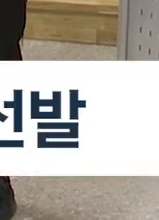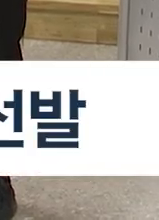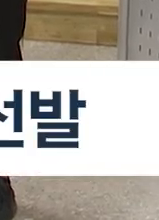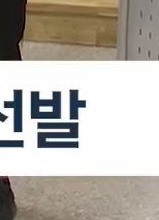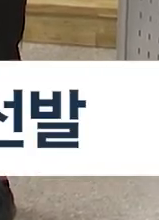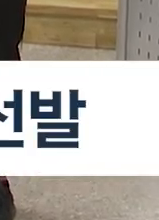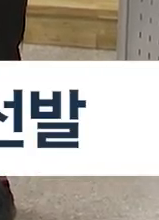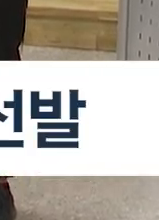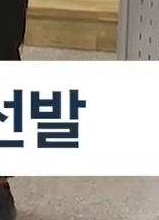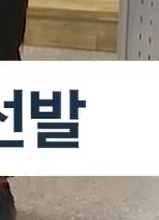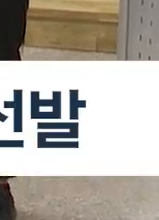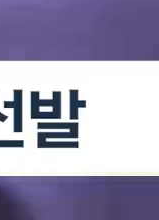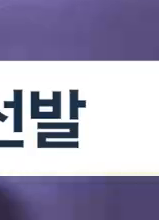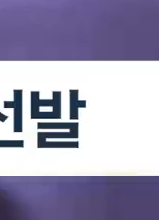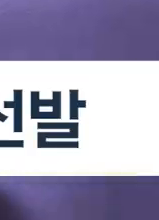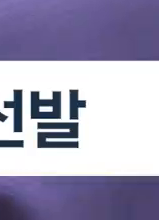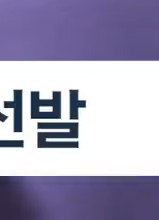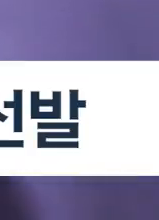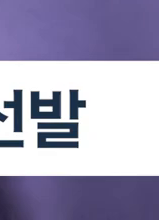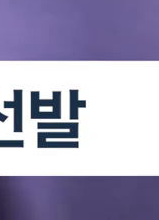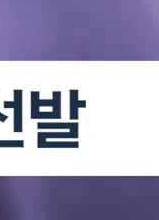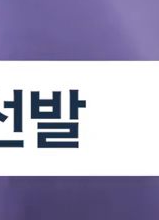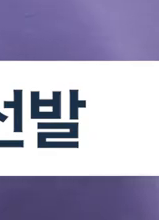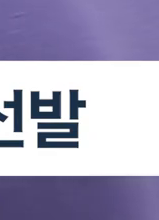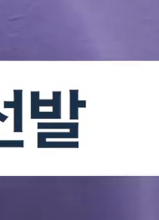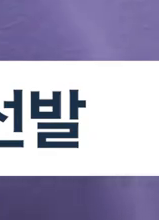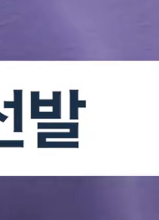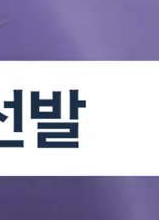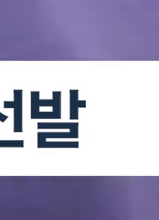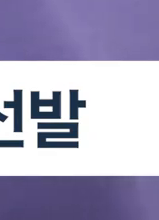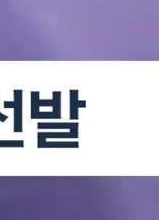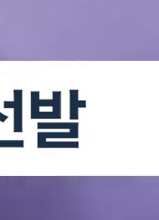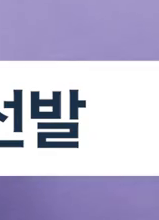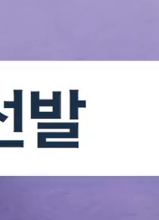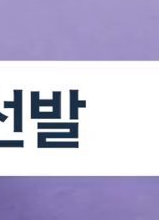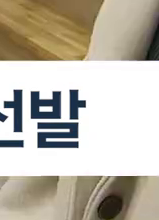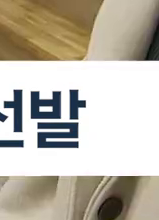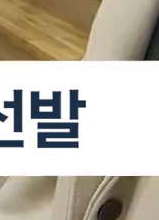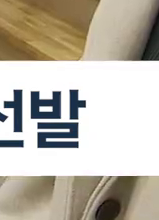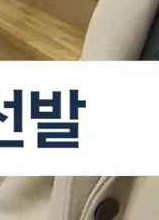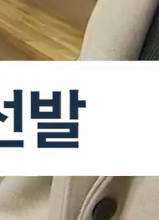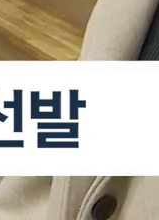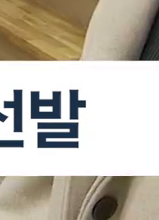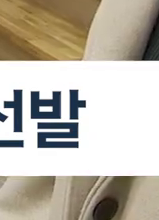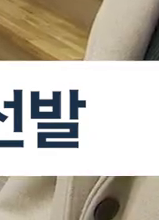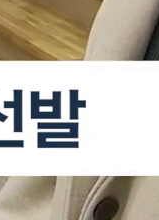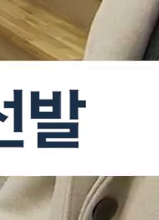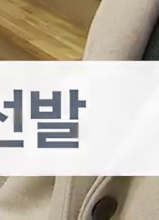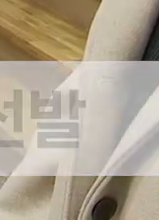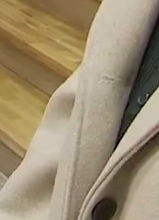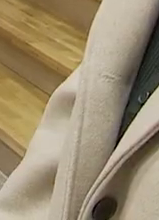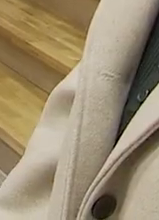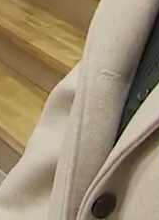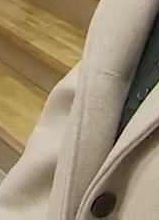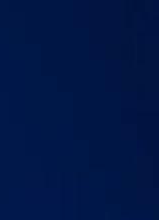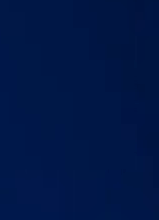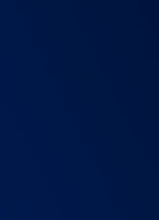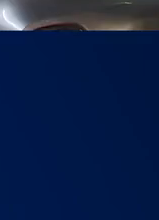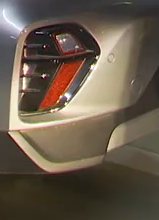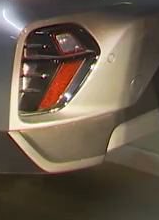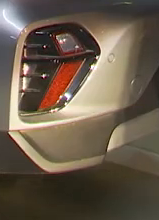강서구 장학회가 지역 내 경제적 환경적으로 어려움을 겪고 있는 학생들을 대상으로 2021년도 장학생을 선발합니다.